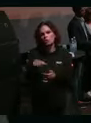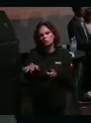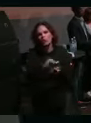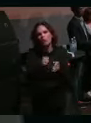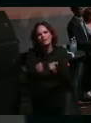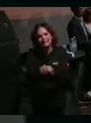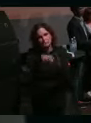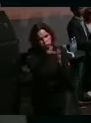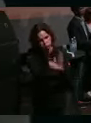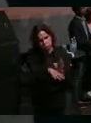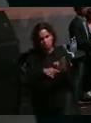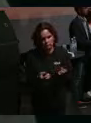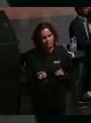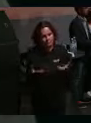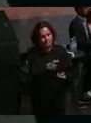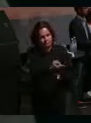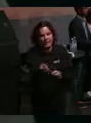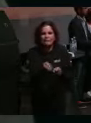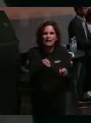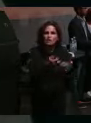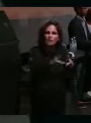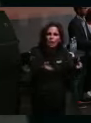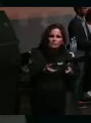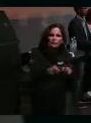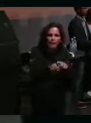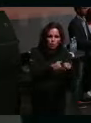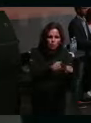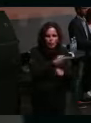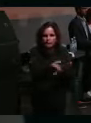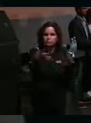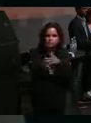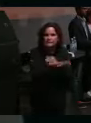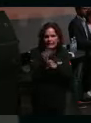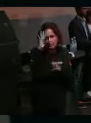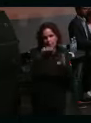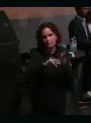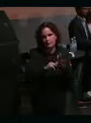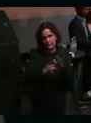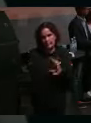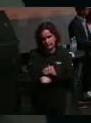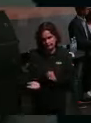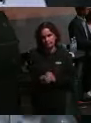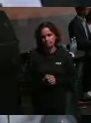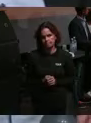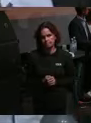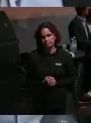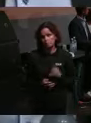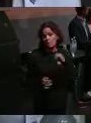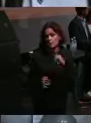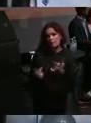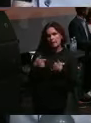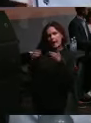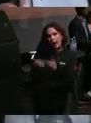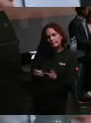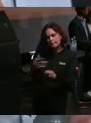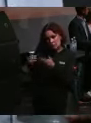gi kommunene hvertfall den verktøykassa de trenger for å løse problemstillingen. Vær så god, FRP. Ja, nei, jeg enig med